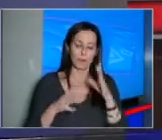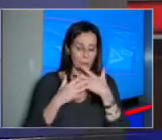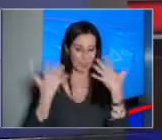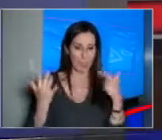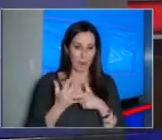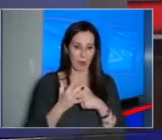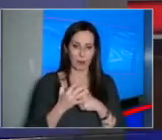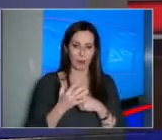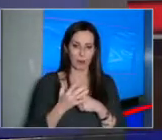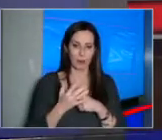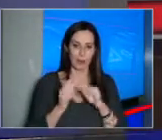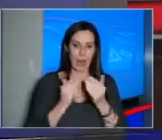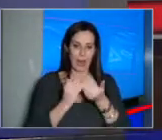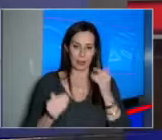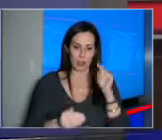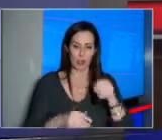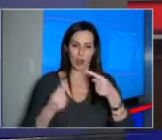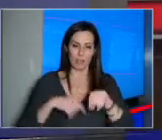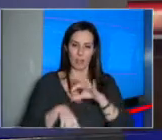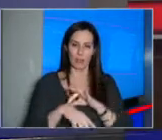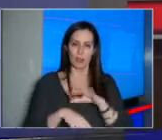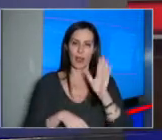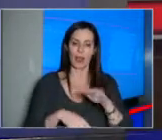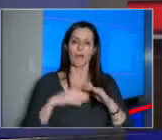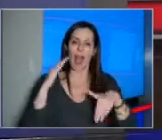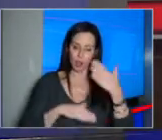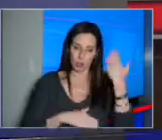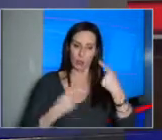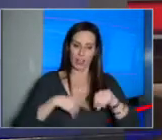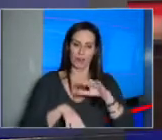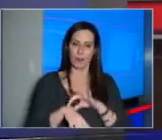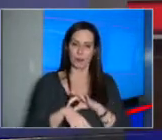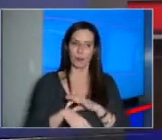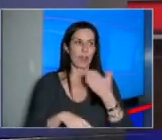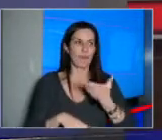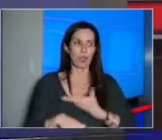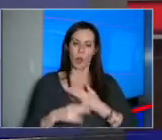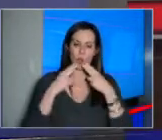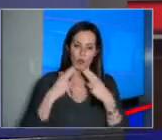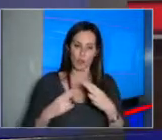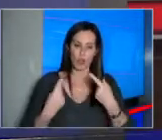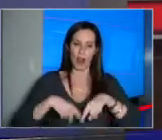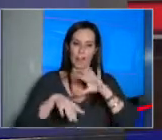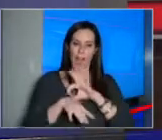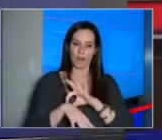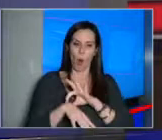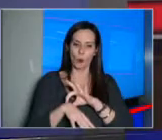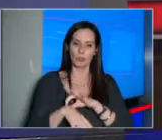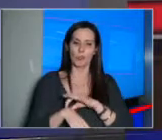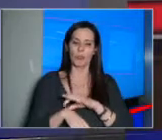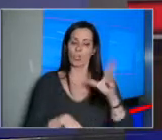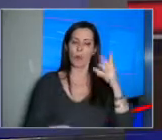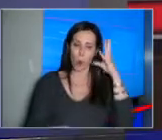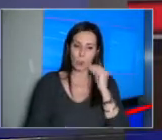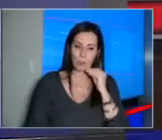ומסתבר לא רק לפני שהם הגיעו לוועדה הרפואית אלא גם אחרי שהם היו בוועדה הרפואית וקיבלו את התשובות של הוועדה הרפואית, ששביעות